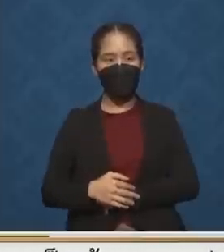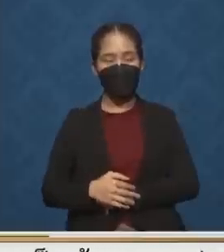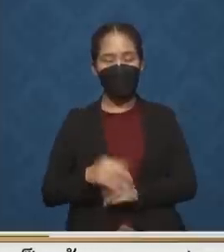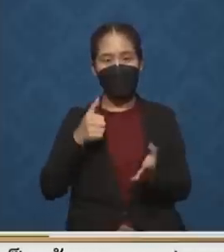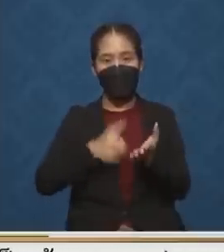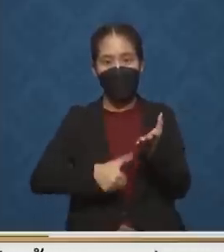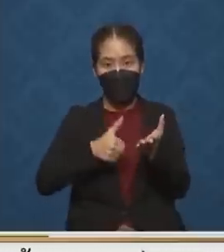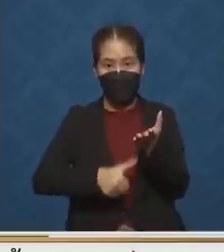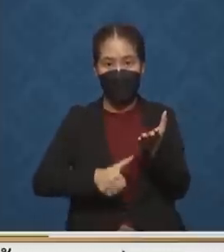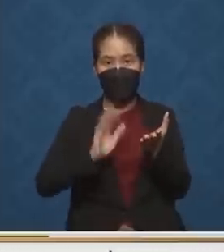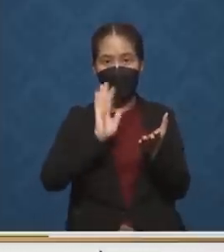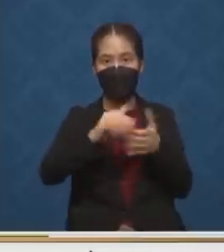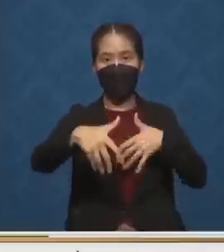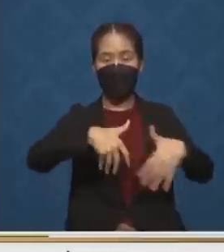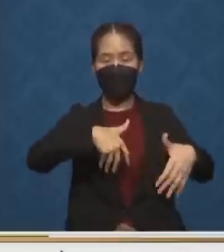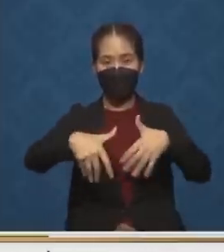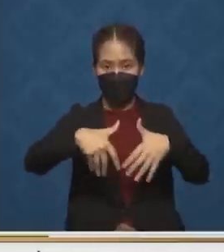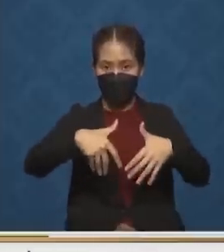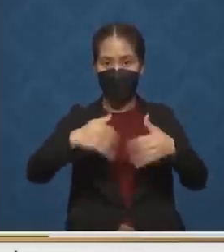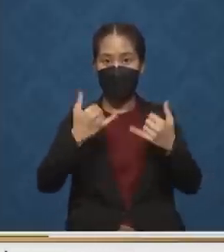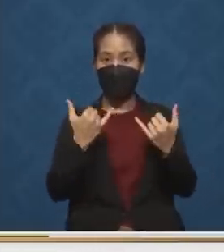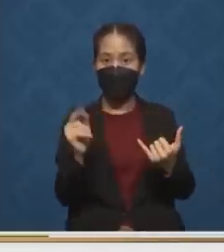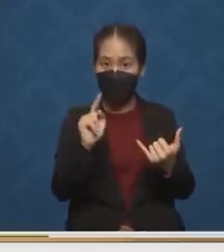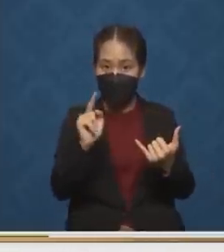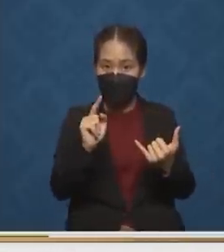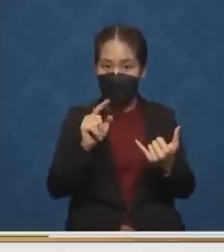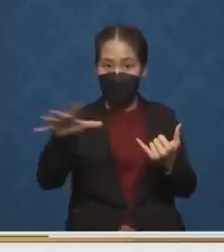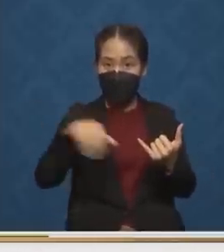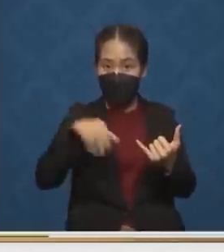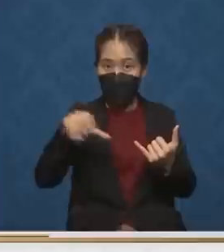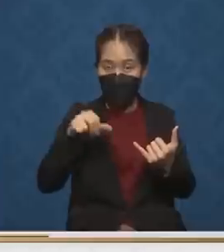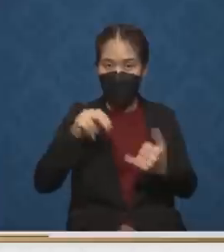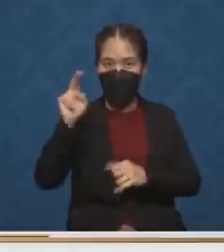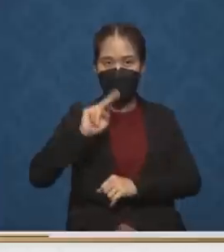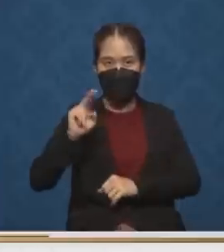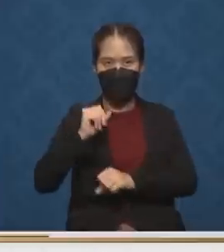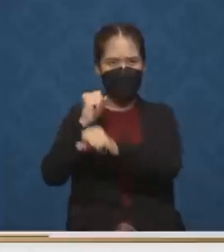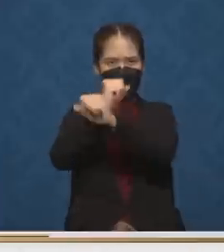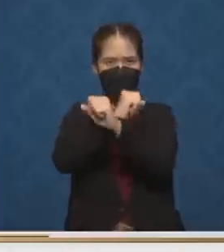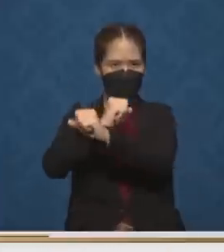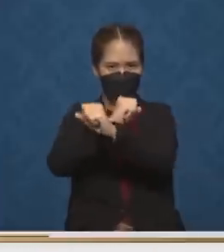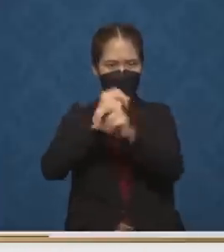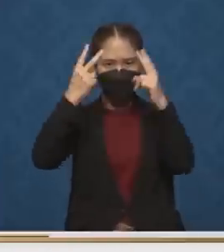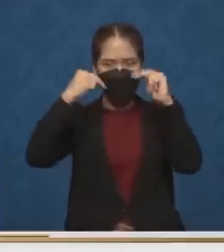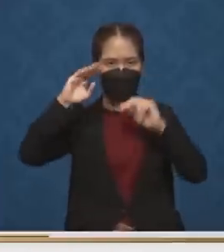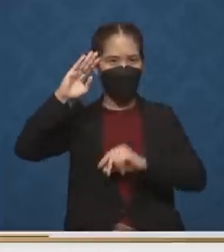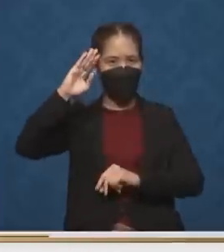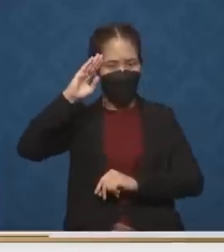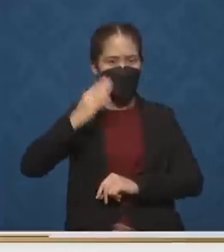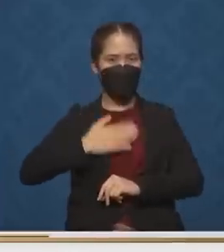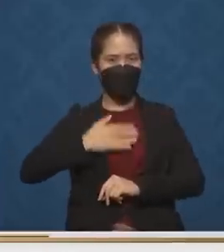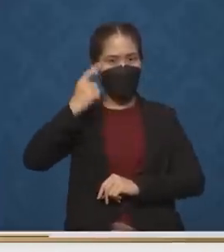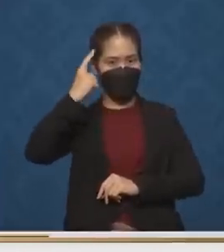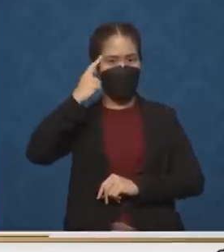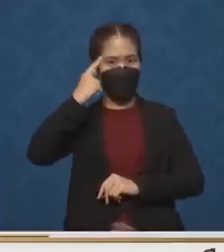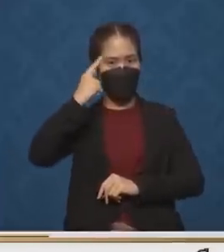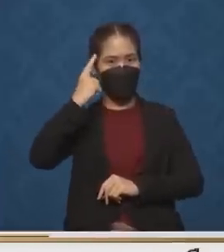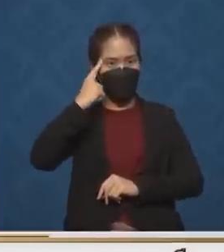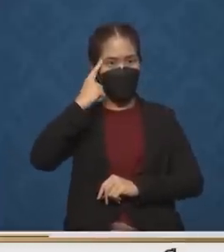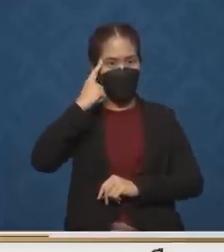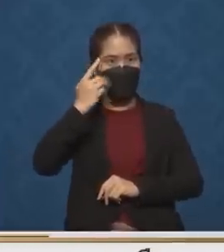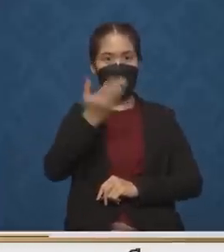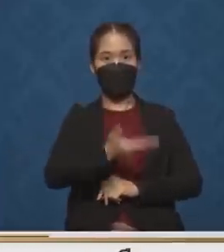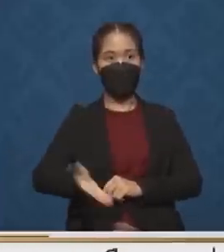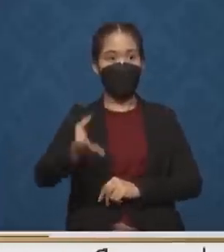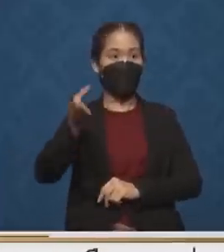้ไปกับการปกป่้องผลเอกประยุทยจัโชาผมรู้ดีครัวาวันนี้ ท่านไมไดมาฟั